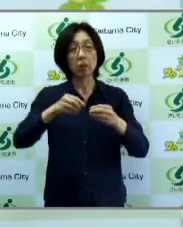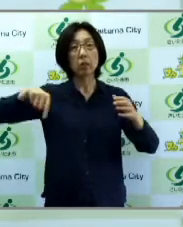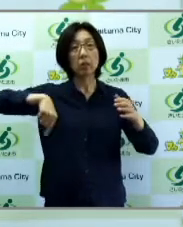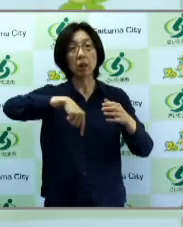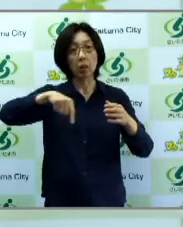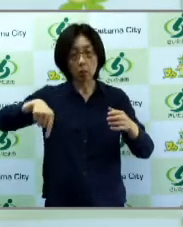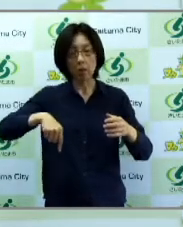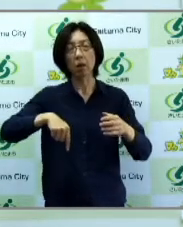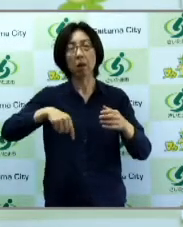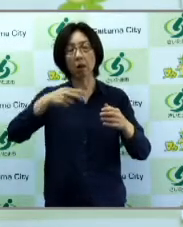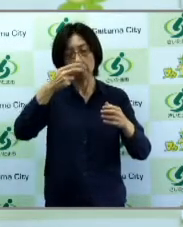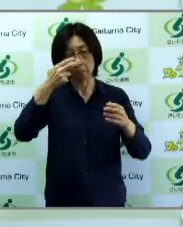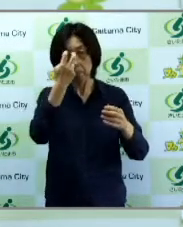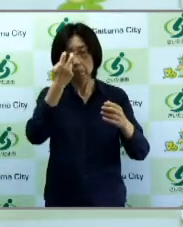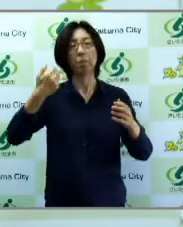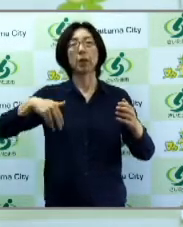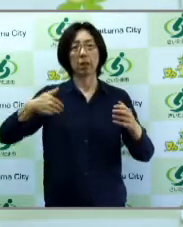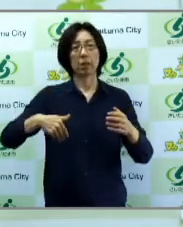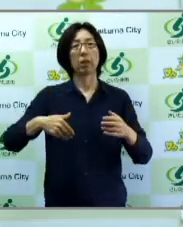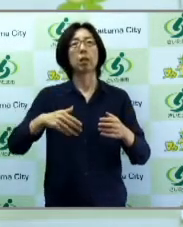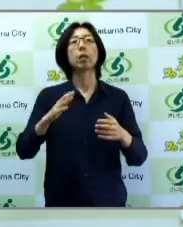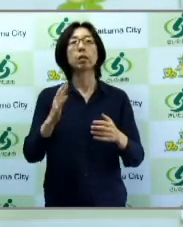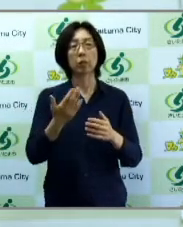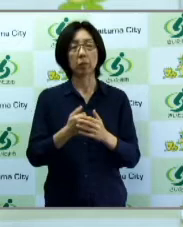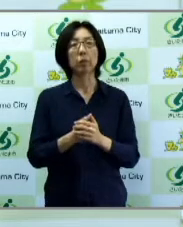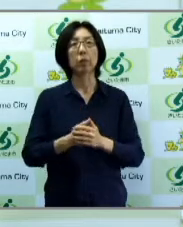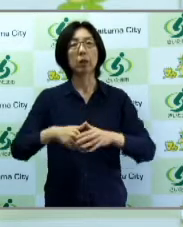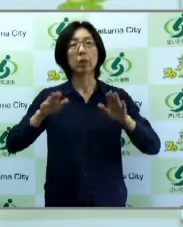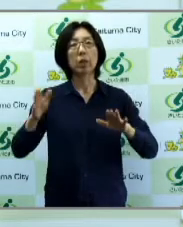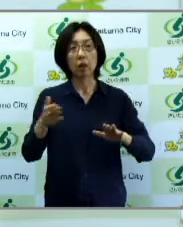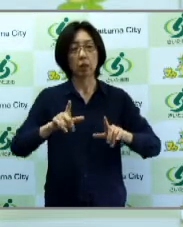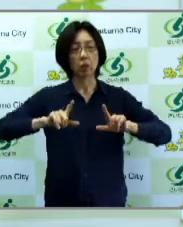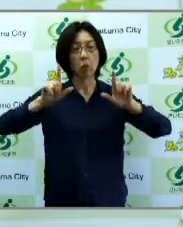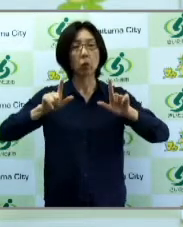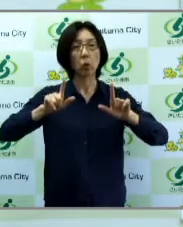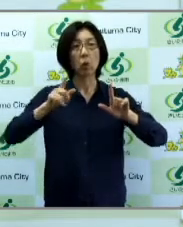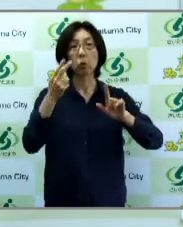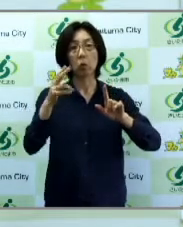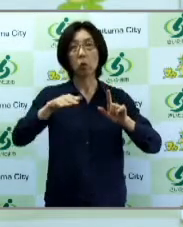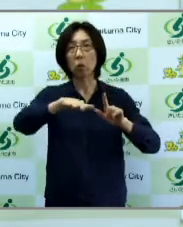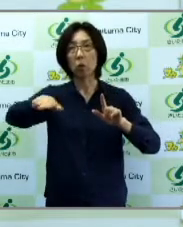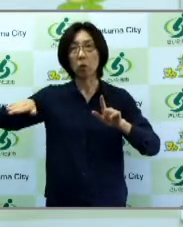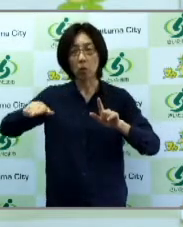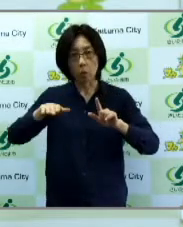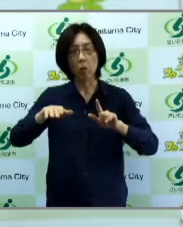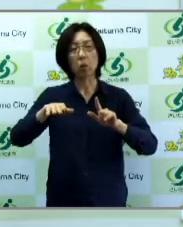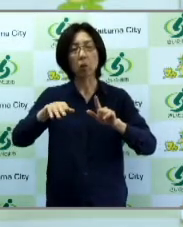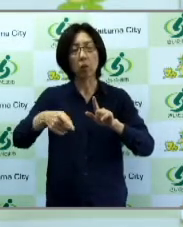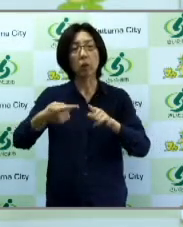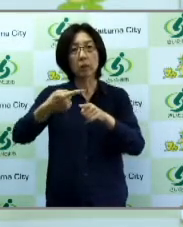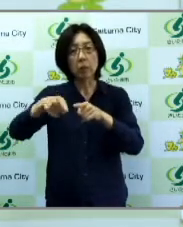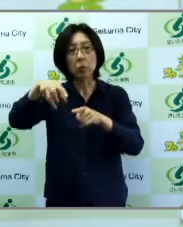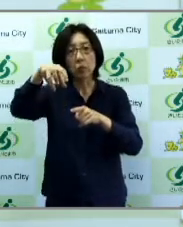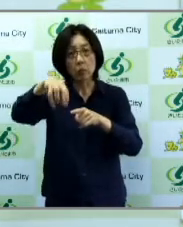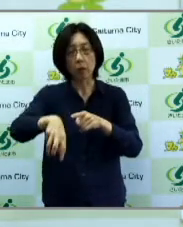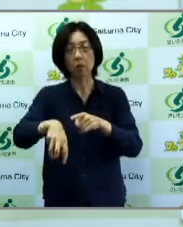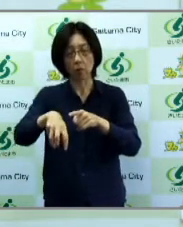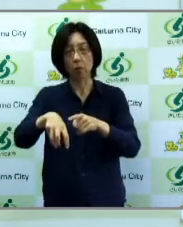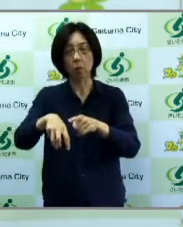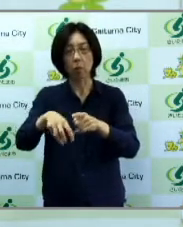だ承知しておりませんけれども、最近の都の傾向として、こう一部の地域のクラスターだけではなくて、かな